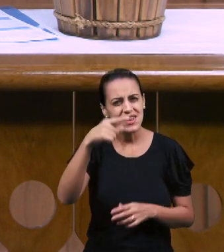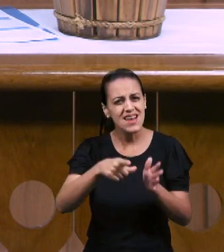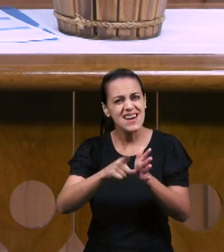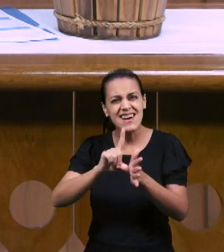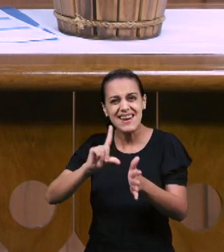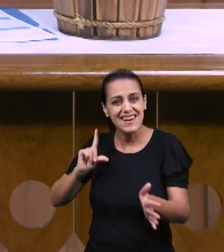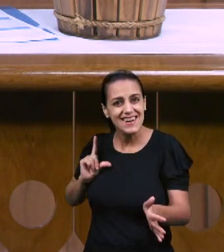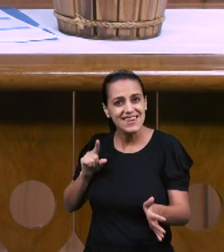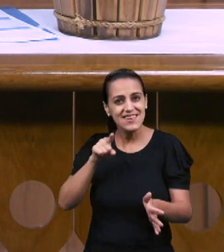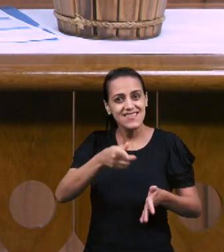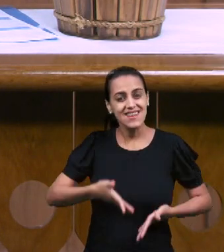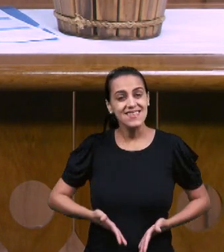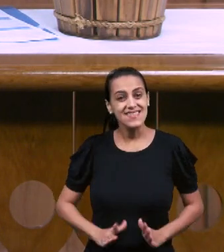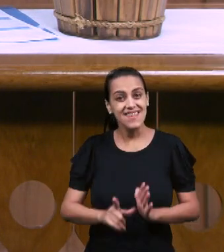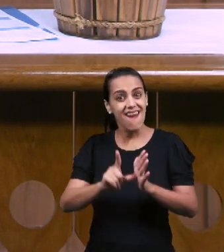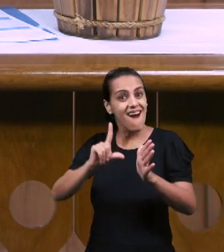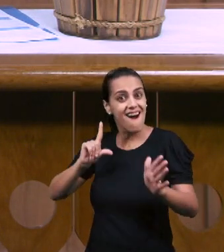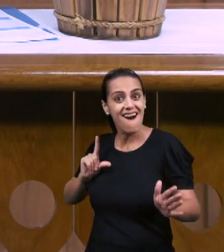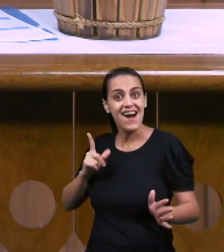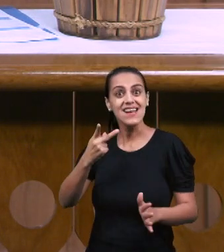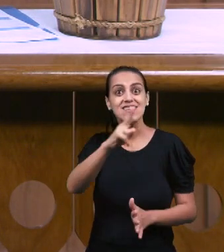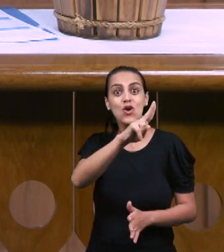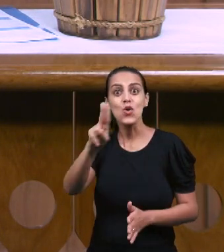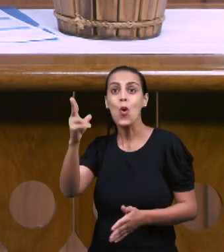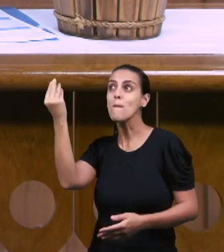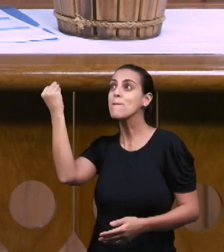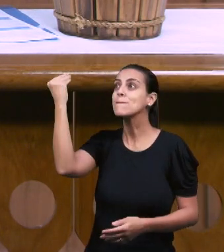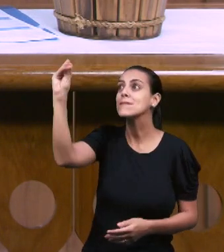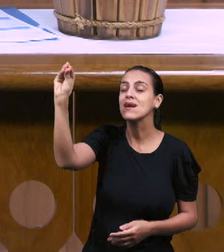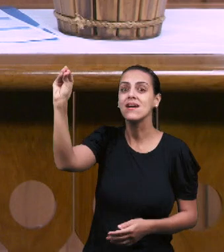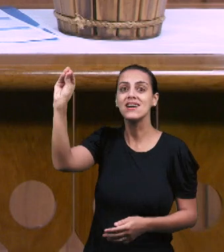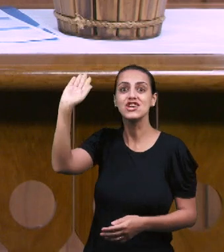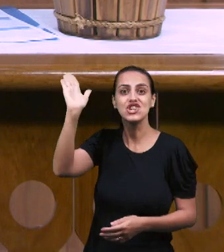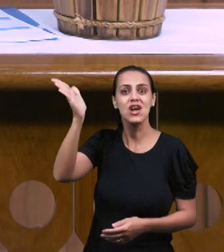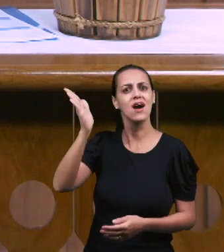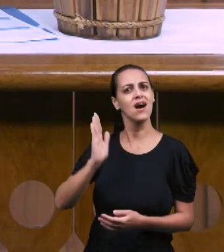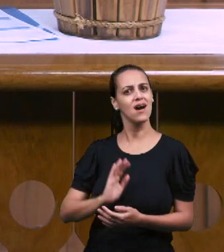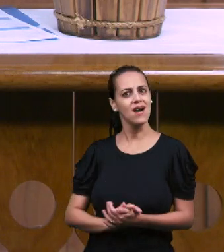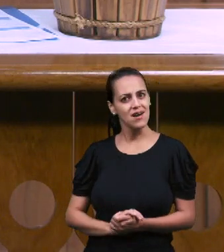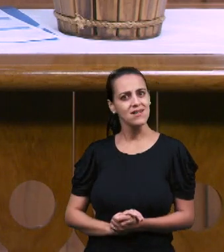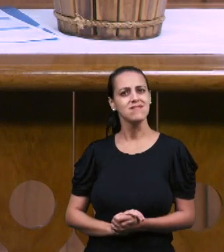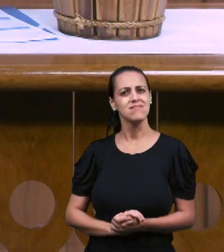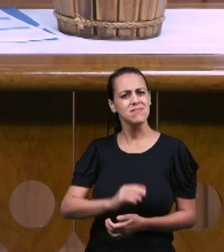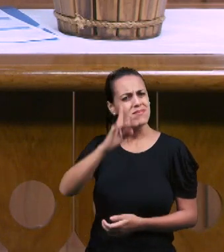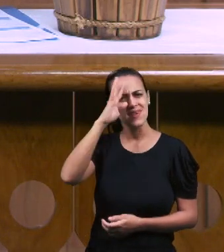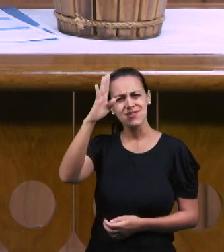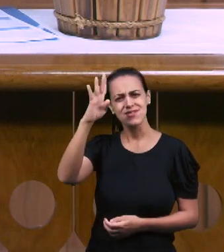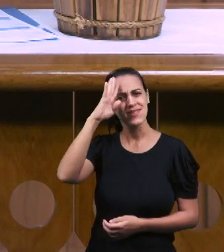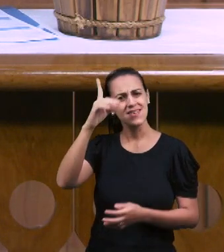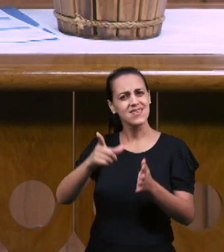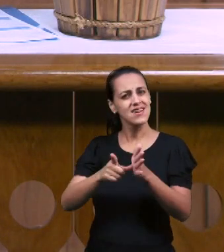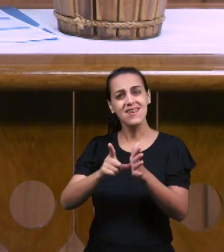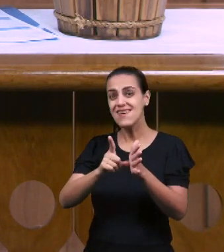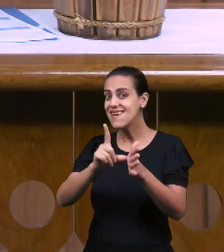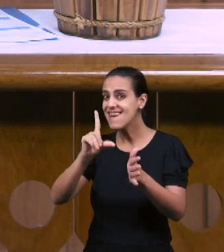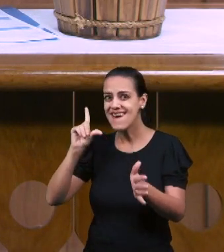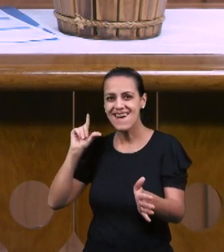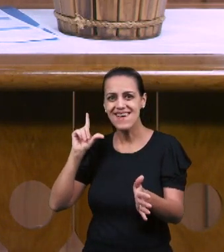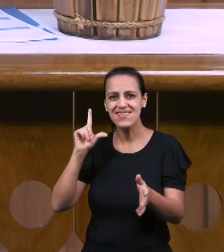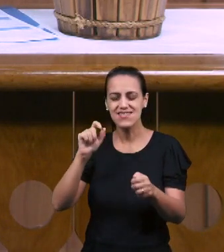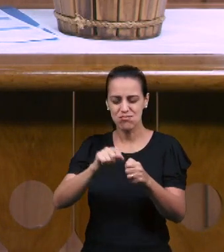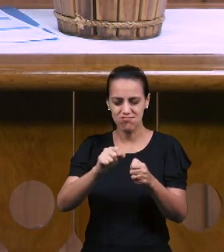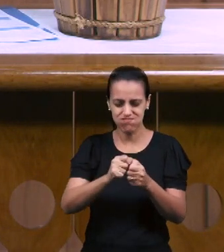vous soyez né, votre nom était déjà à l'éternité et qu'avant avant de la création du